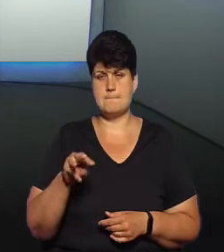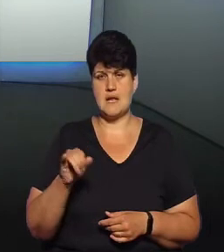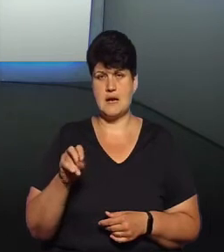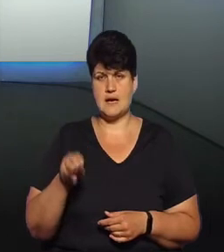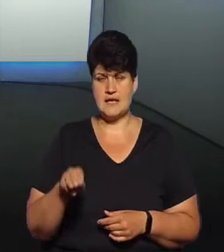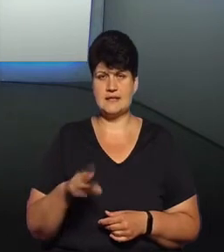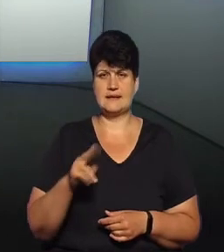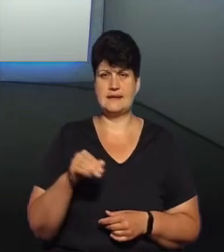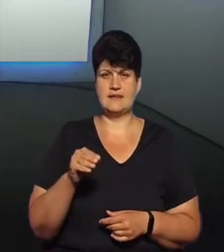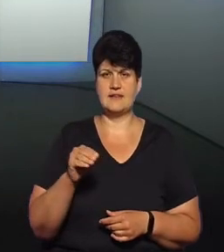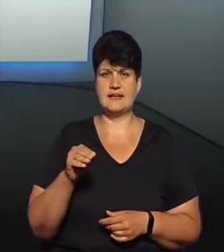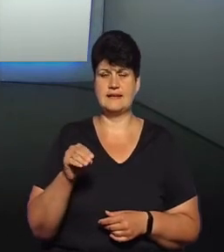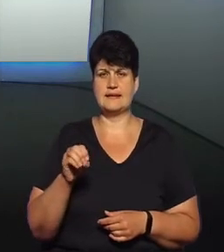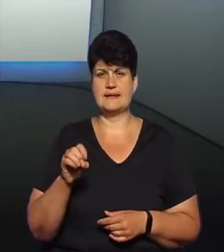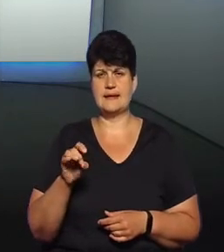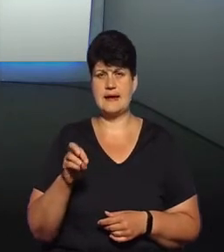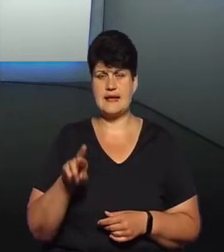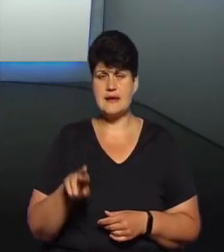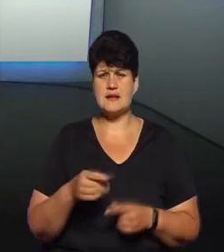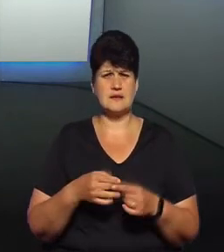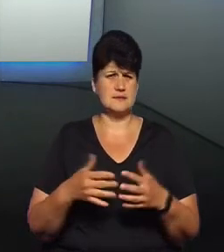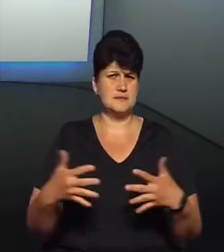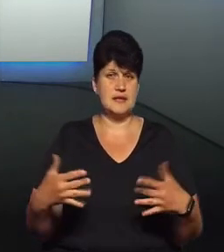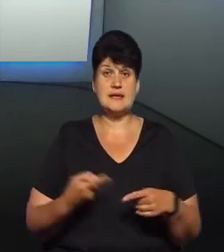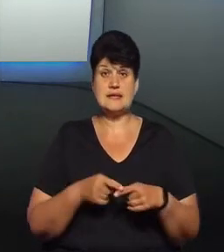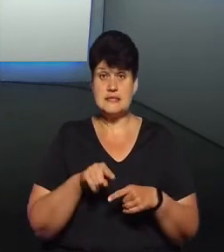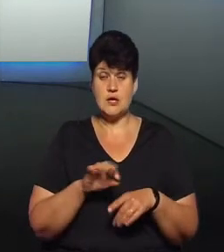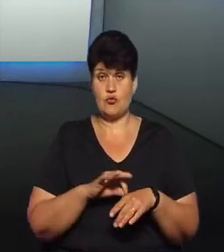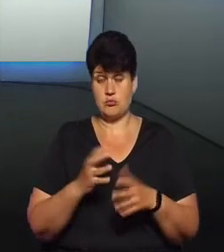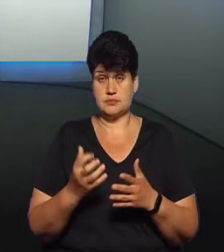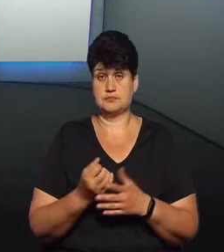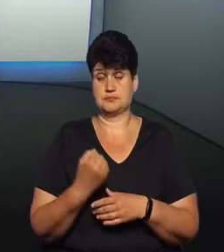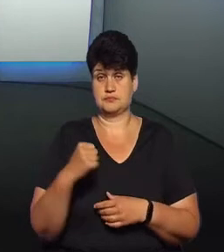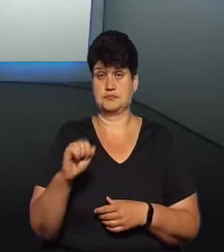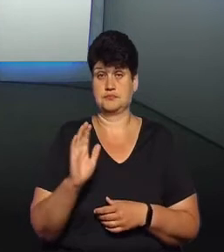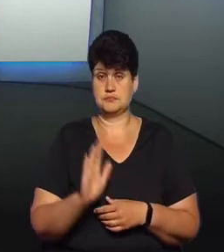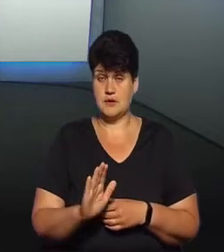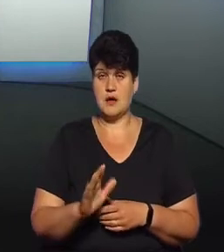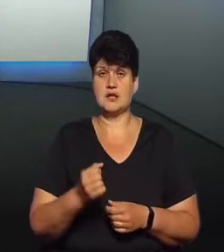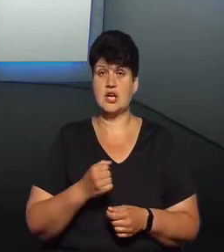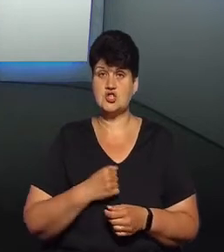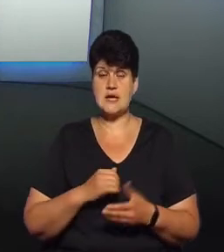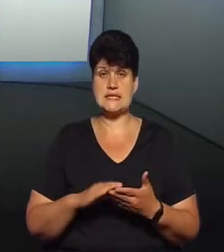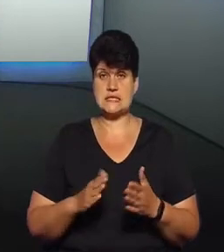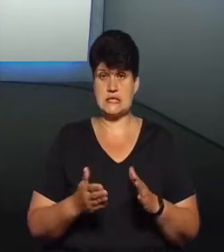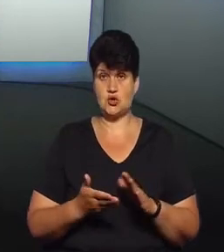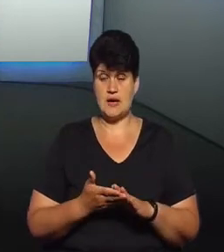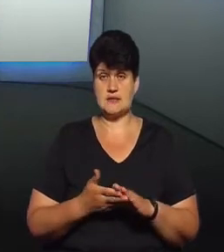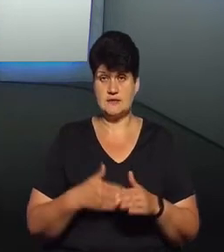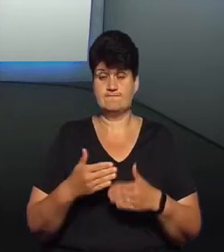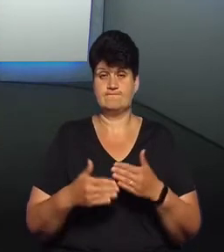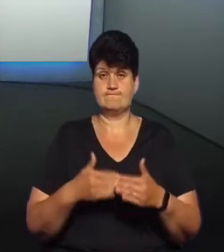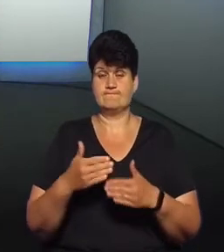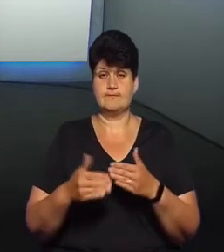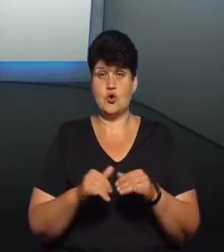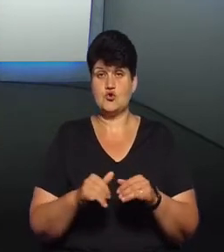інших речей. З цими хворобами вдалося подолати. Але, ну, на жаль, ситуація йде вперед, суспільство розвивається і на